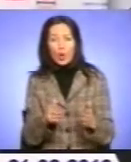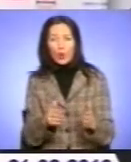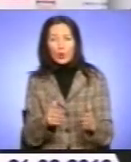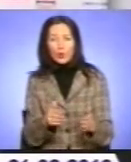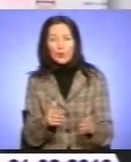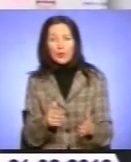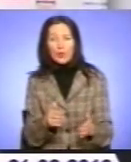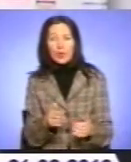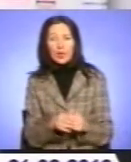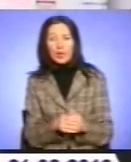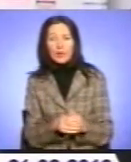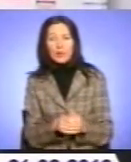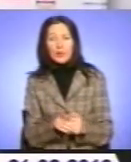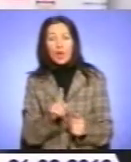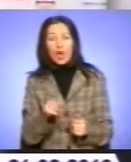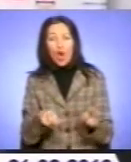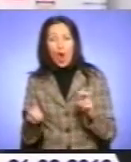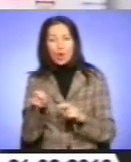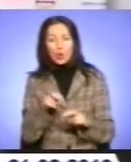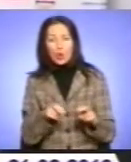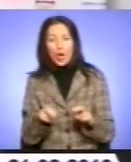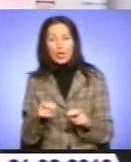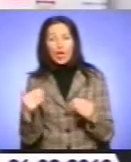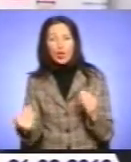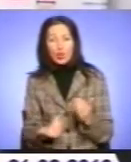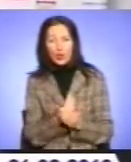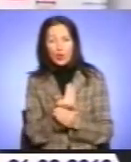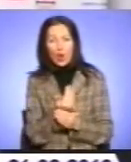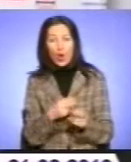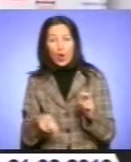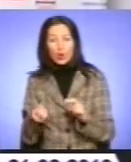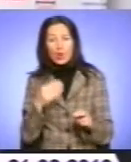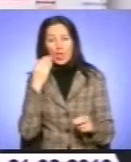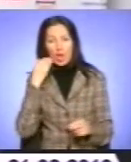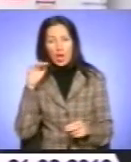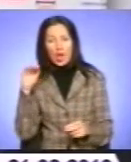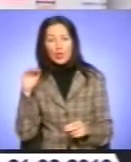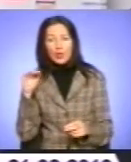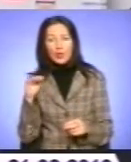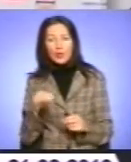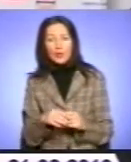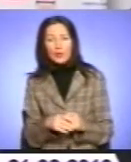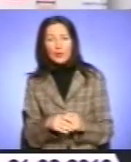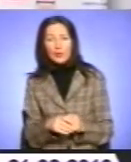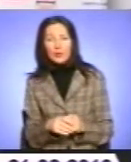певною протореною слизькою дорогою, а шукали нового, шукали кращого, шукали